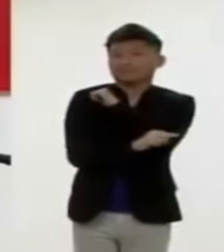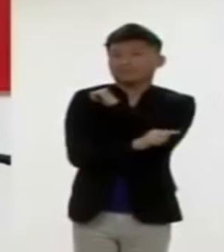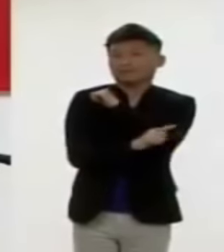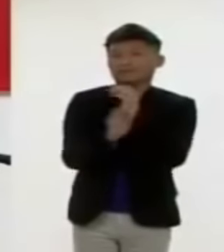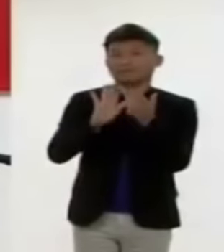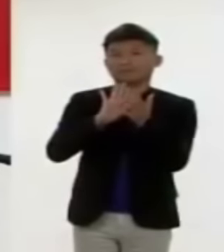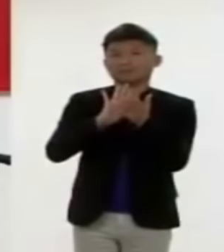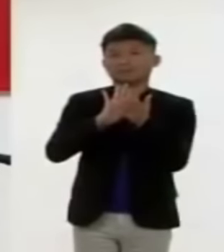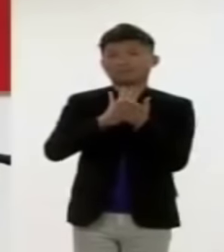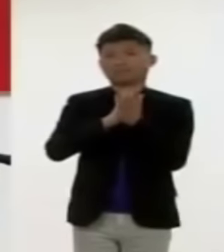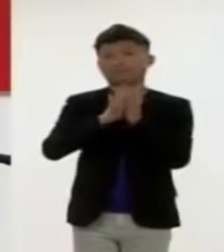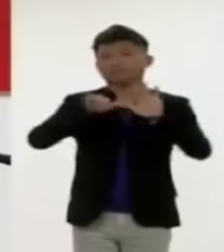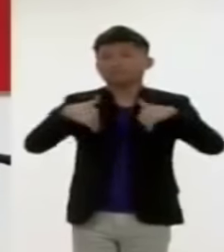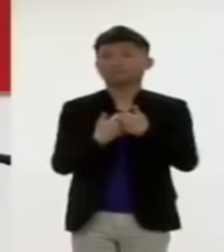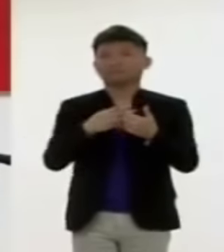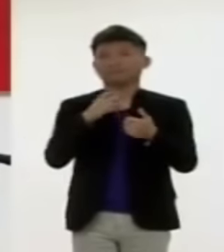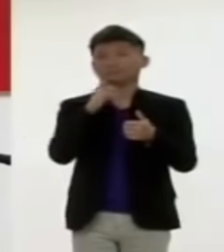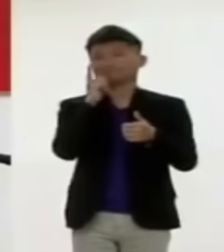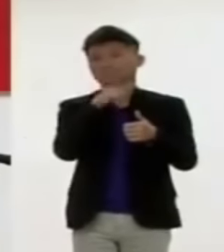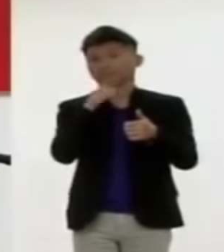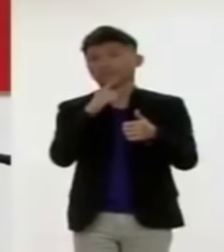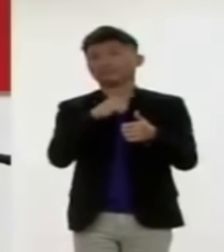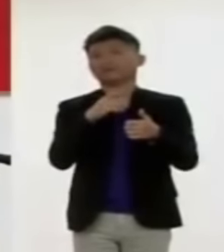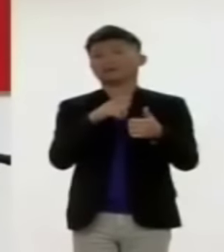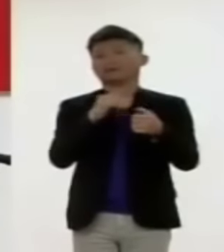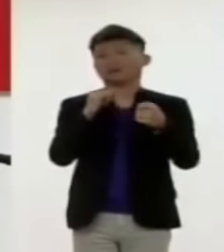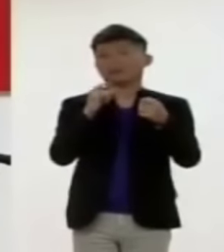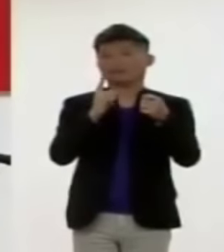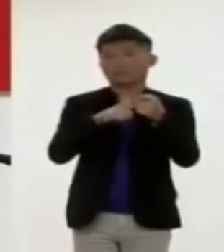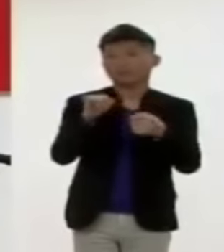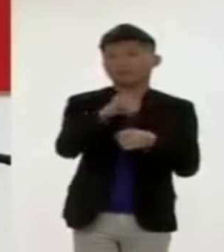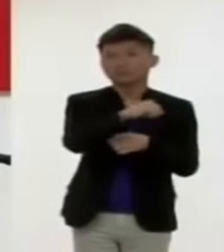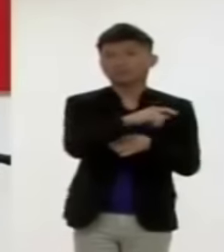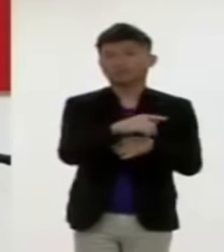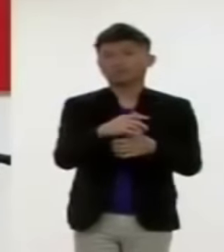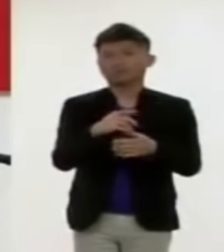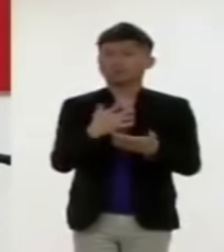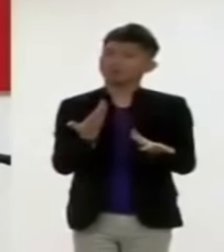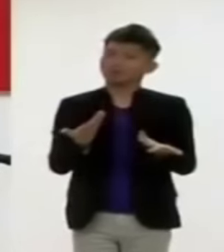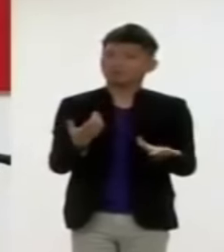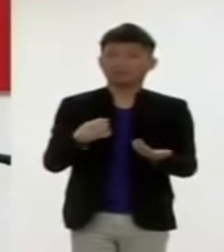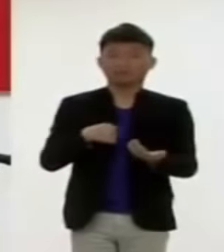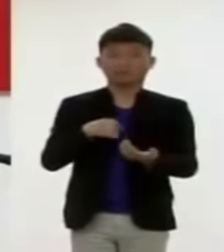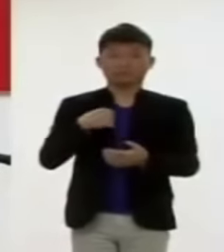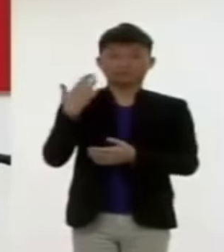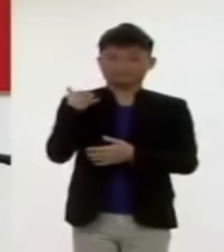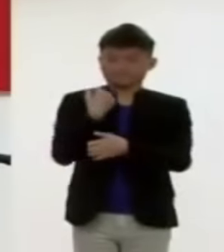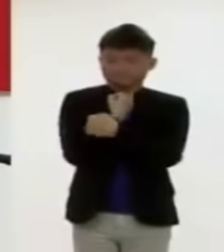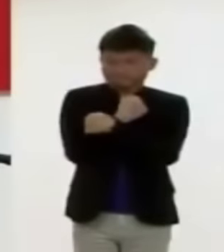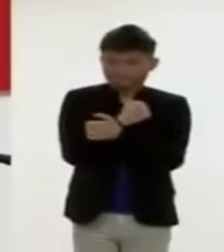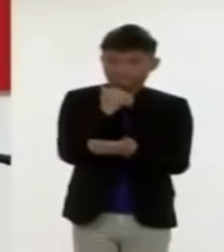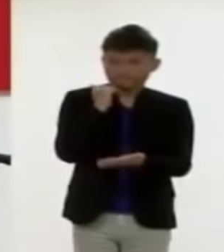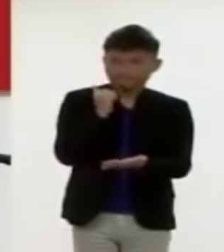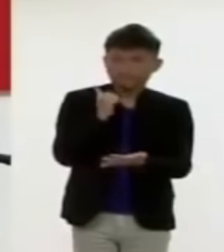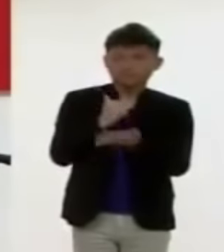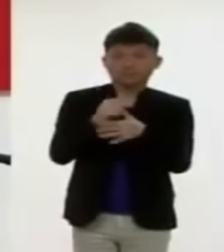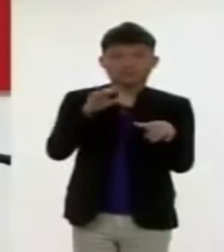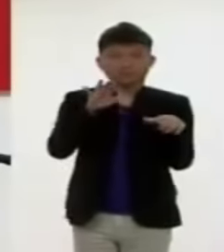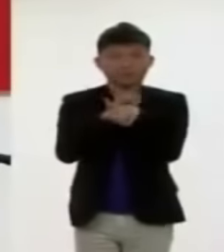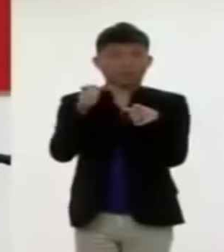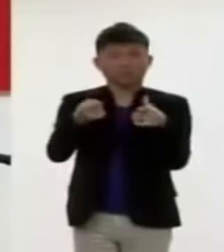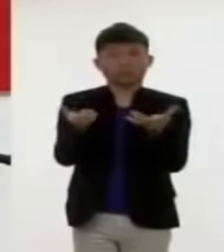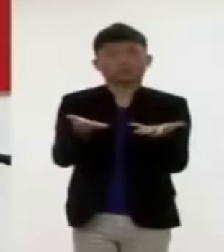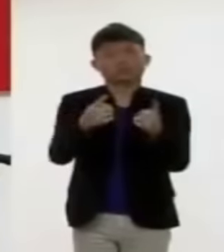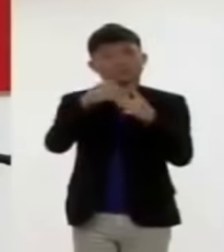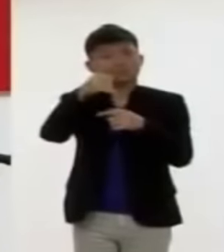女臣？这一群人情何以堪，包括我自己，我是考试通过的公务员，所以我进立法院，我就